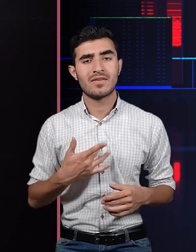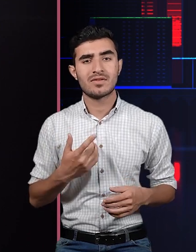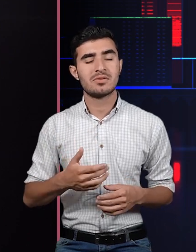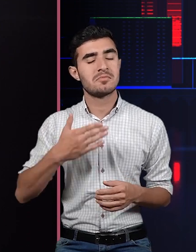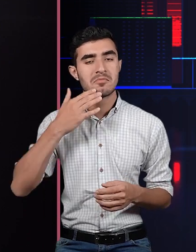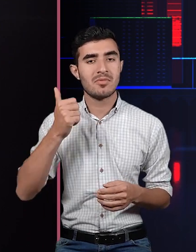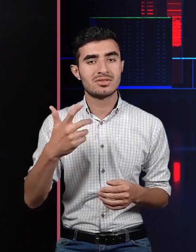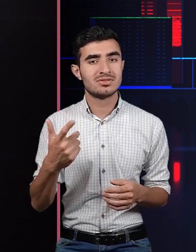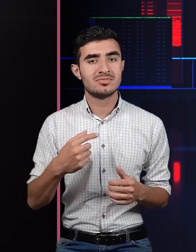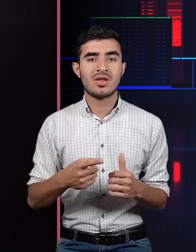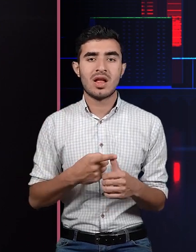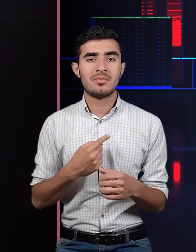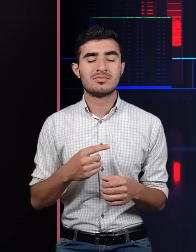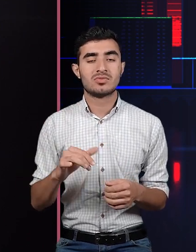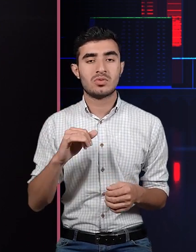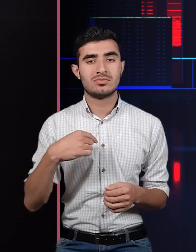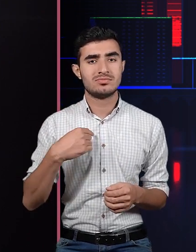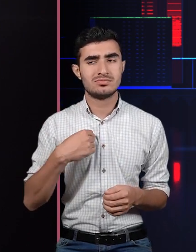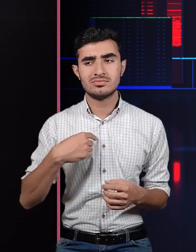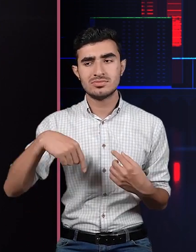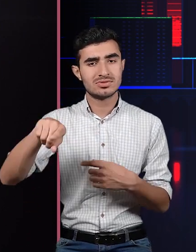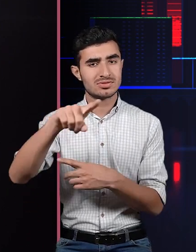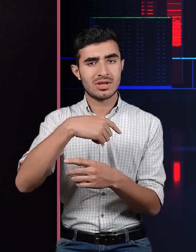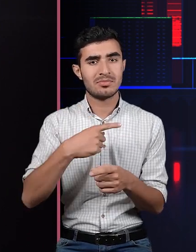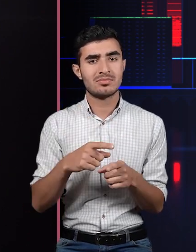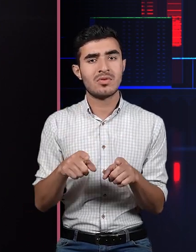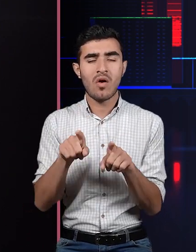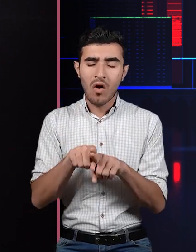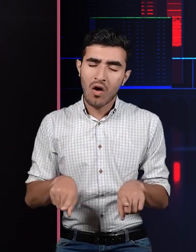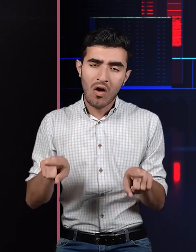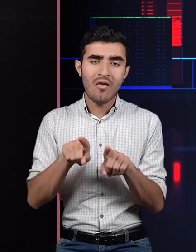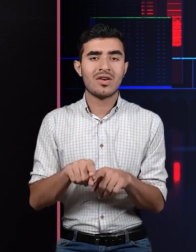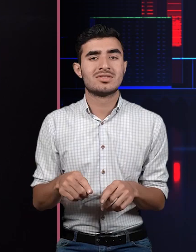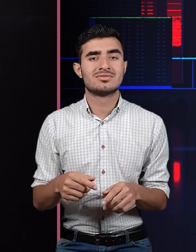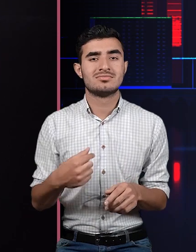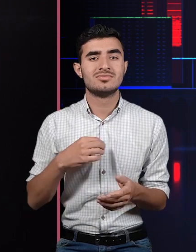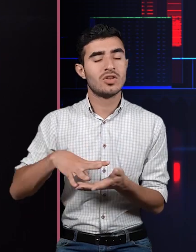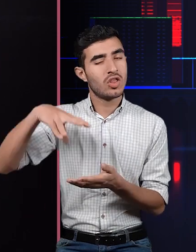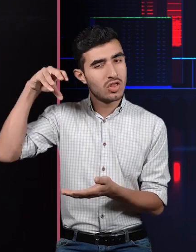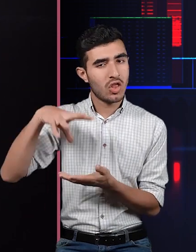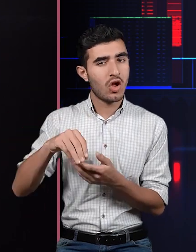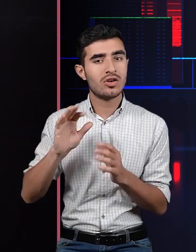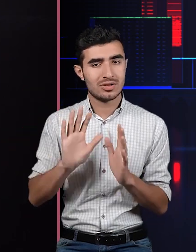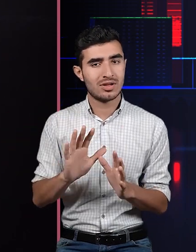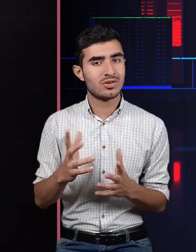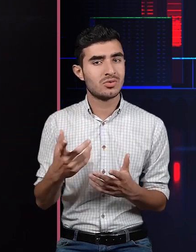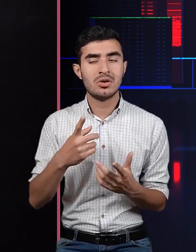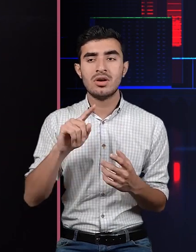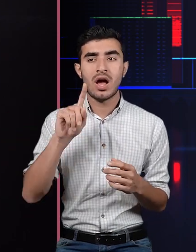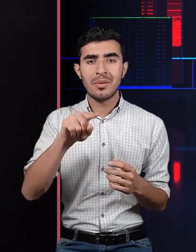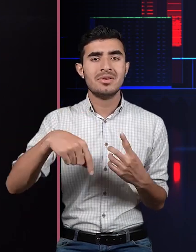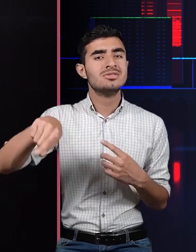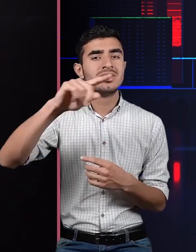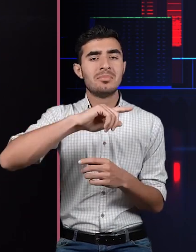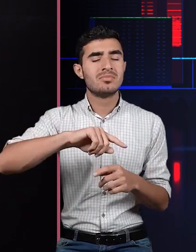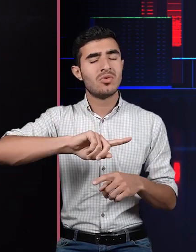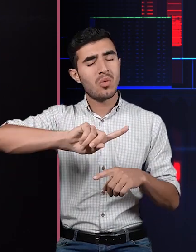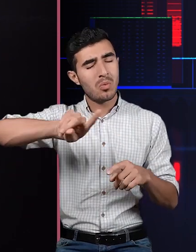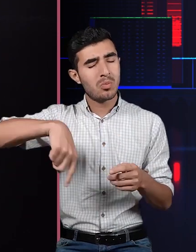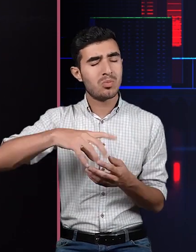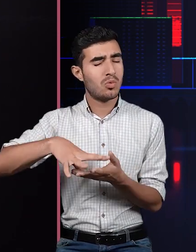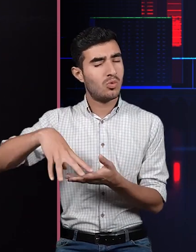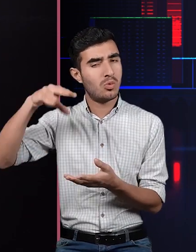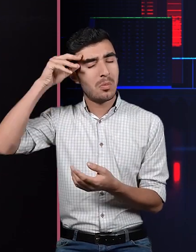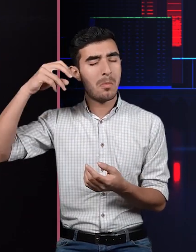and I apply this on myself as well, that we are always learning. कभी भी मुकम्मल तौर पे हम सब कुछ नहीं